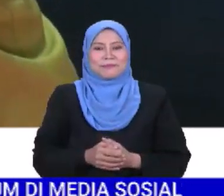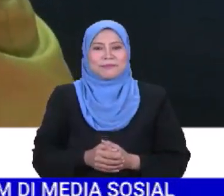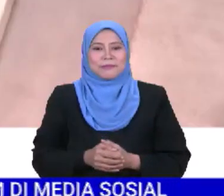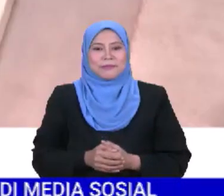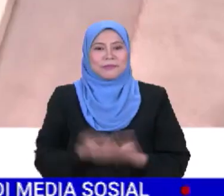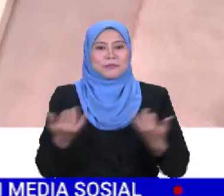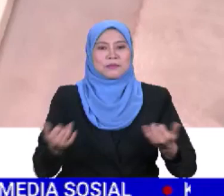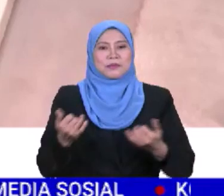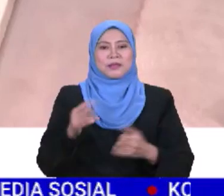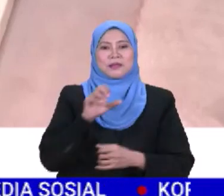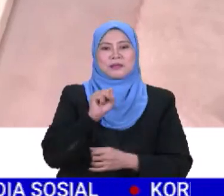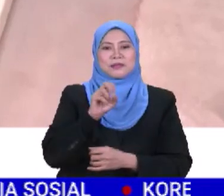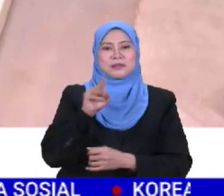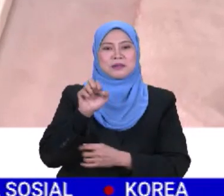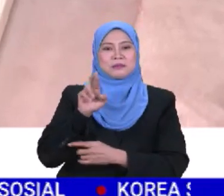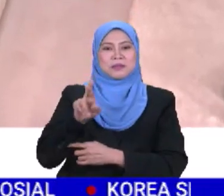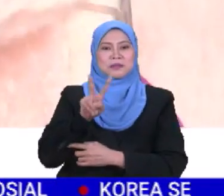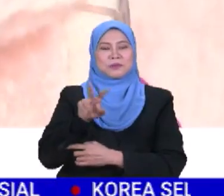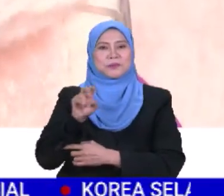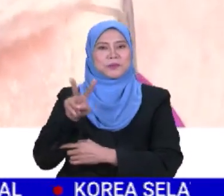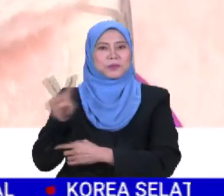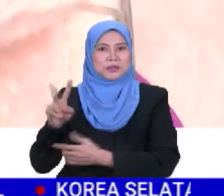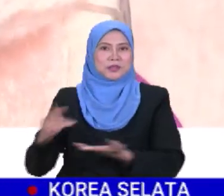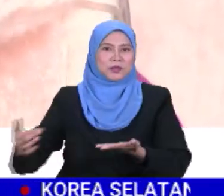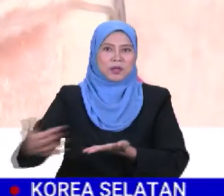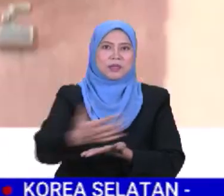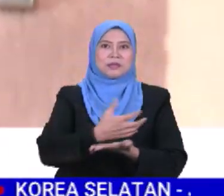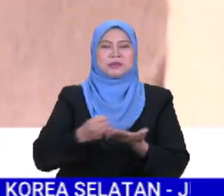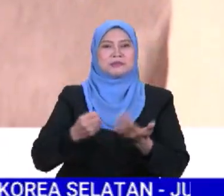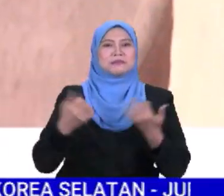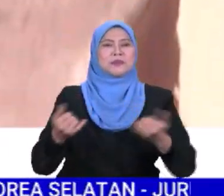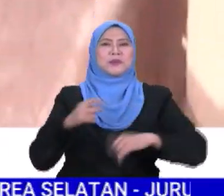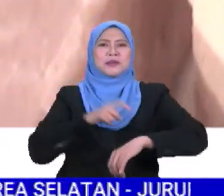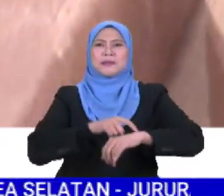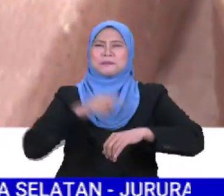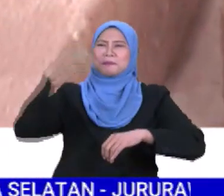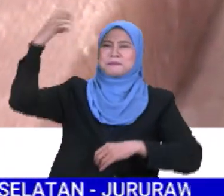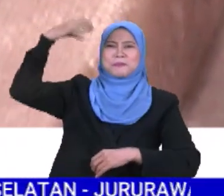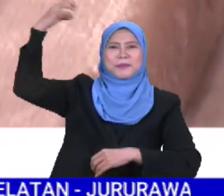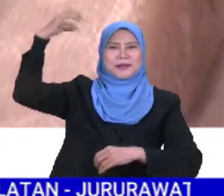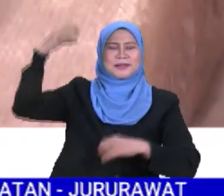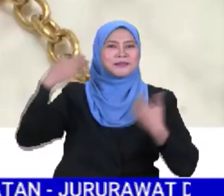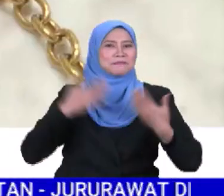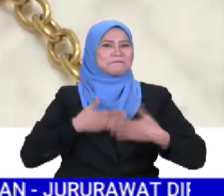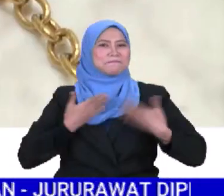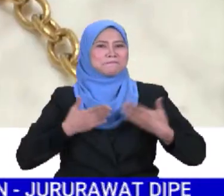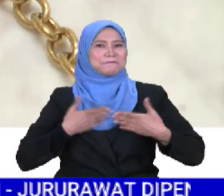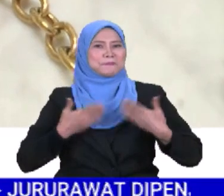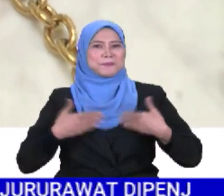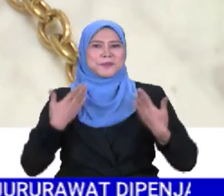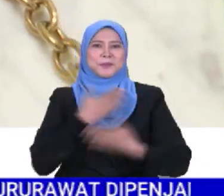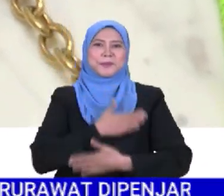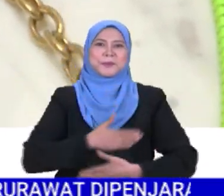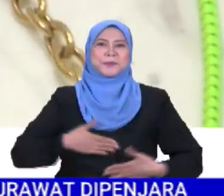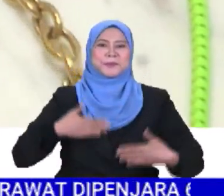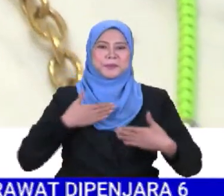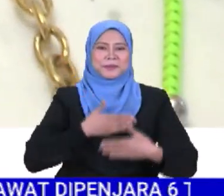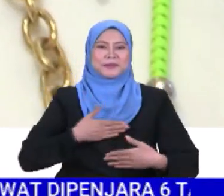Summer 2022 Collection diilhamkan daripada suasana musim panas yang meriah dan menggembirakan.